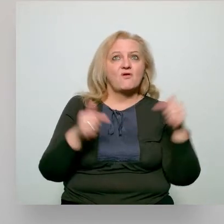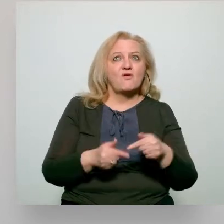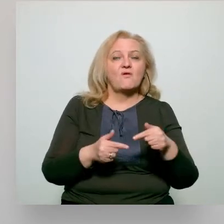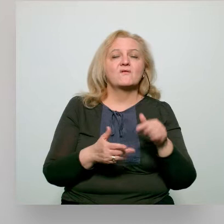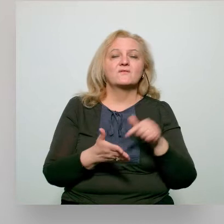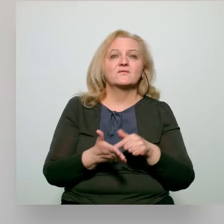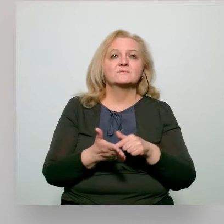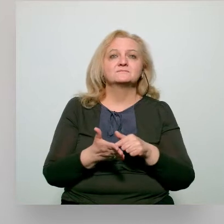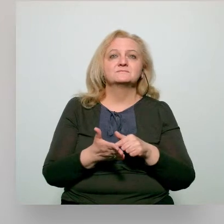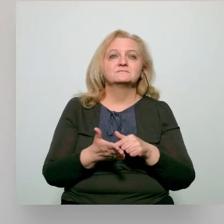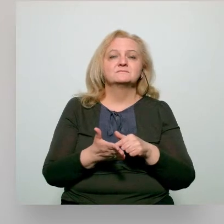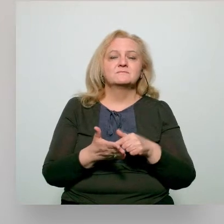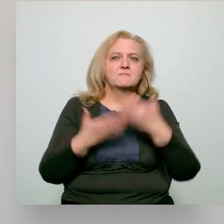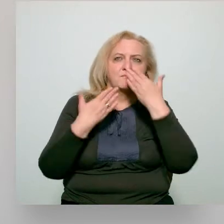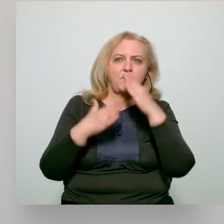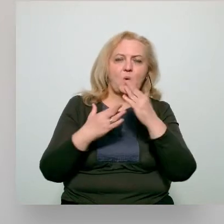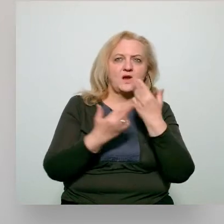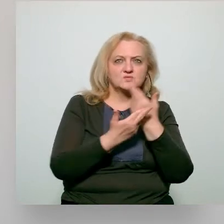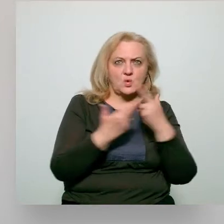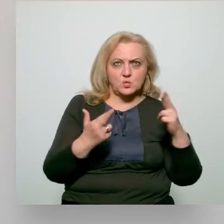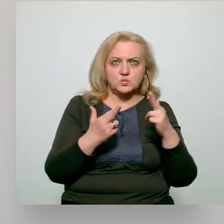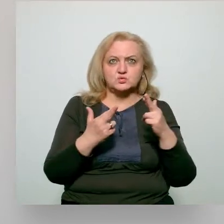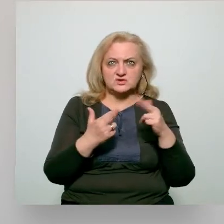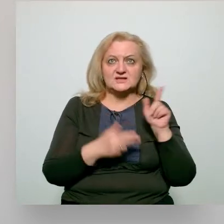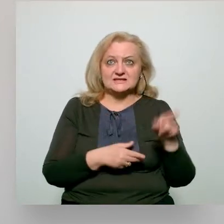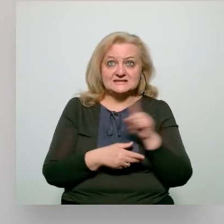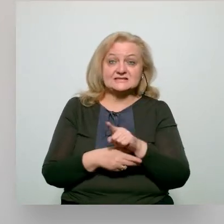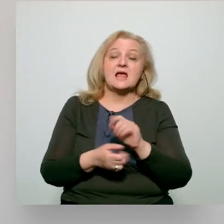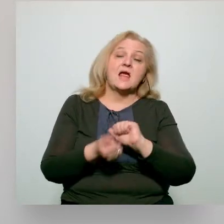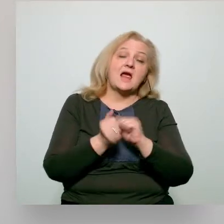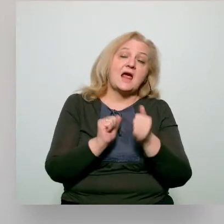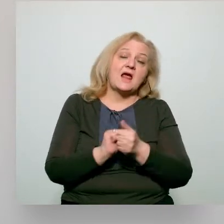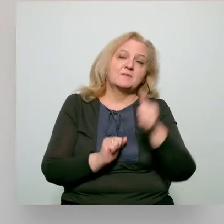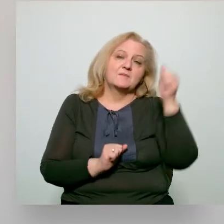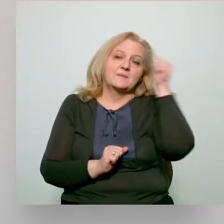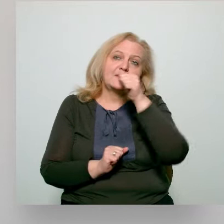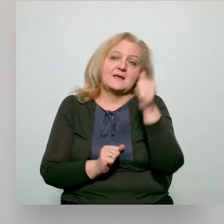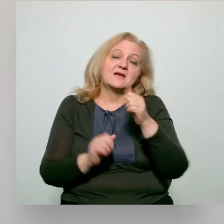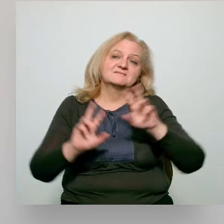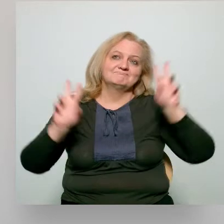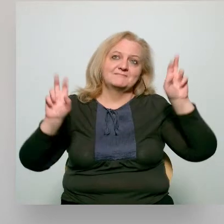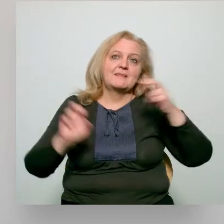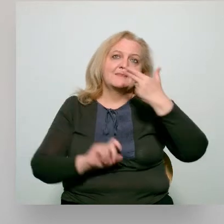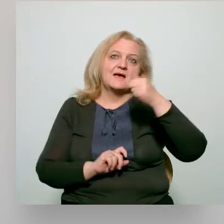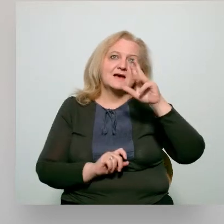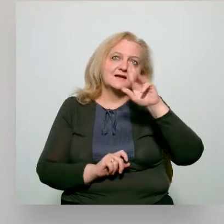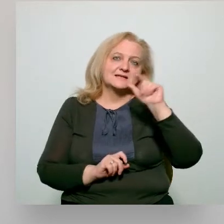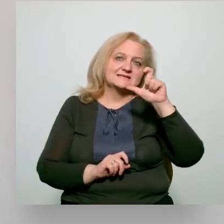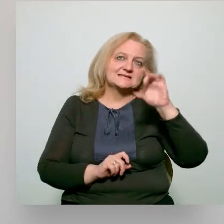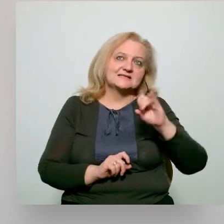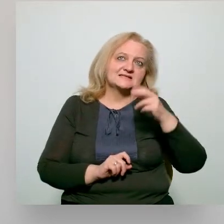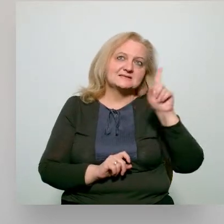wyrazem zasadniczej różnicy, czy może czegoś, co w psychoanalizie nazywa się narcyzmem małych różnic, który właśnie pogłębia